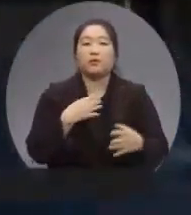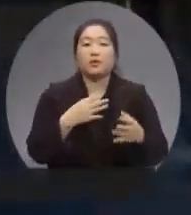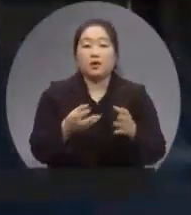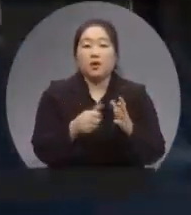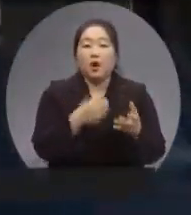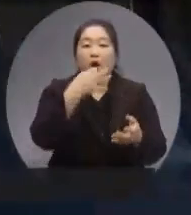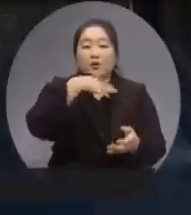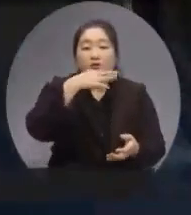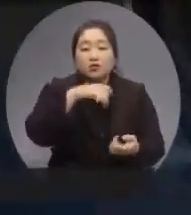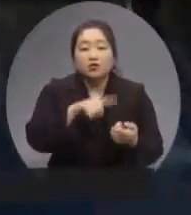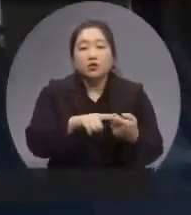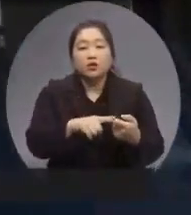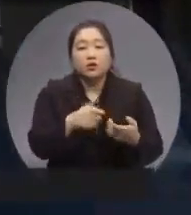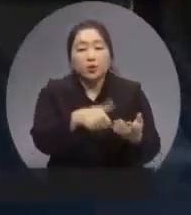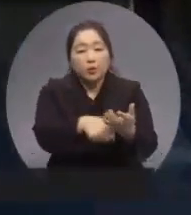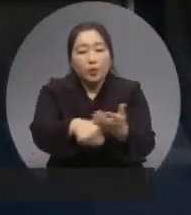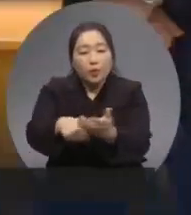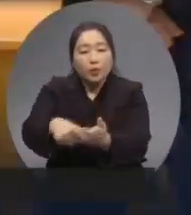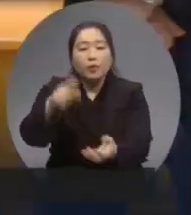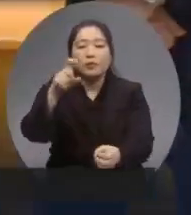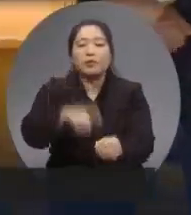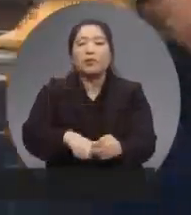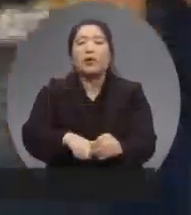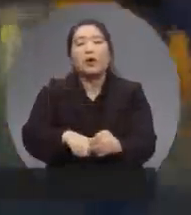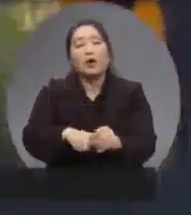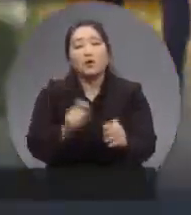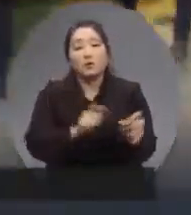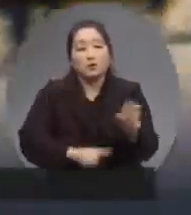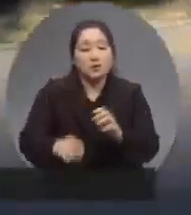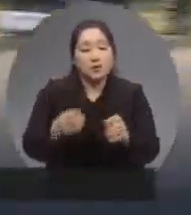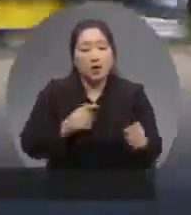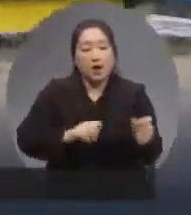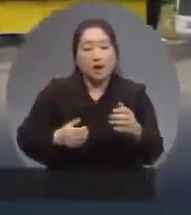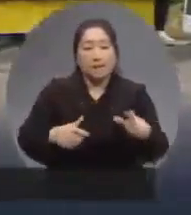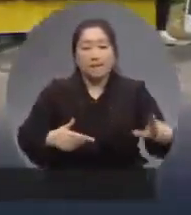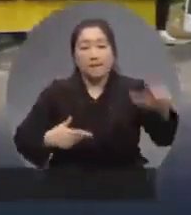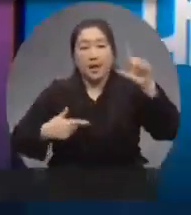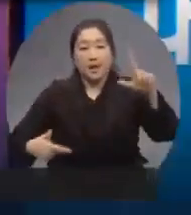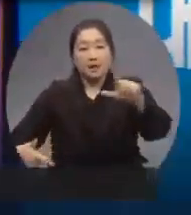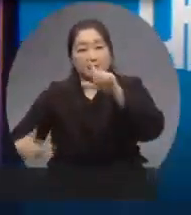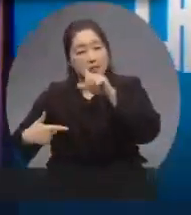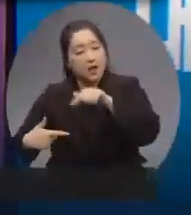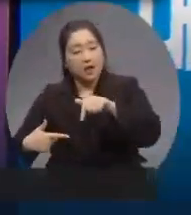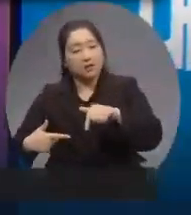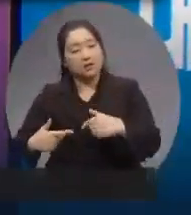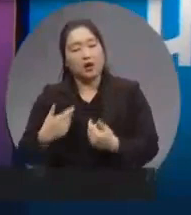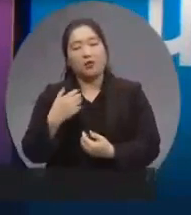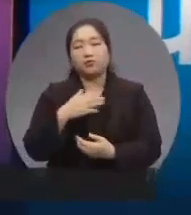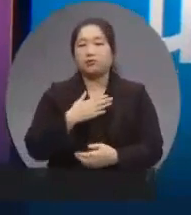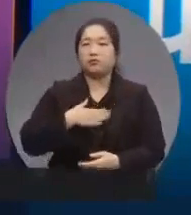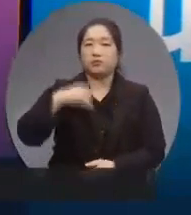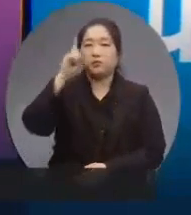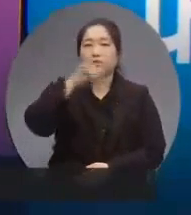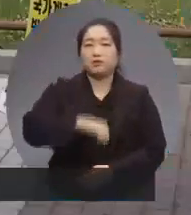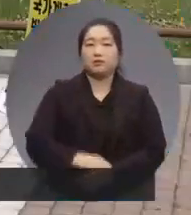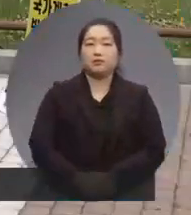호도하고 자기네들이 유리한 쪽으로 이거를 이끌어가기 위해서 성명서를 내고 왔다는 건 굉장히 지금